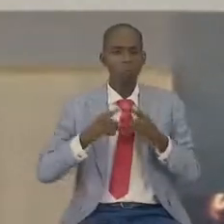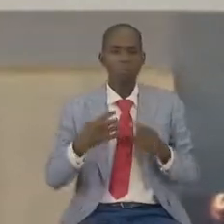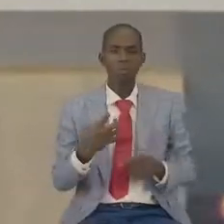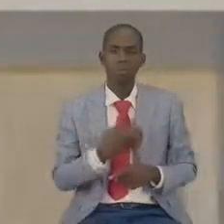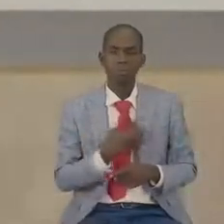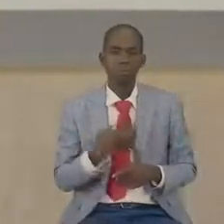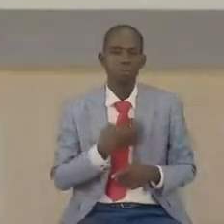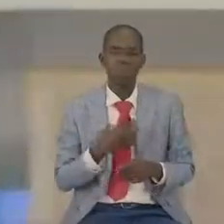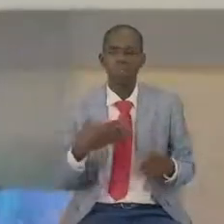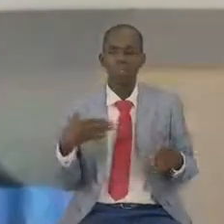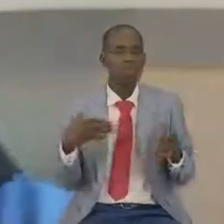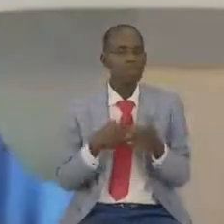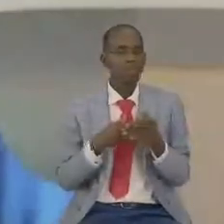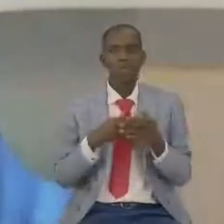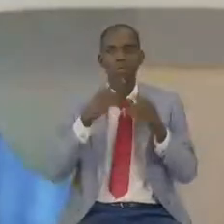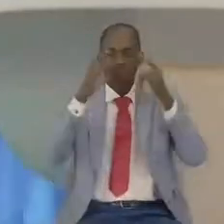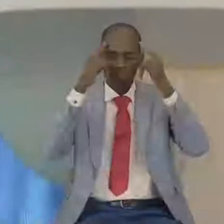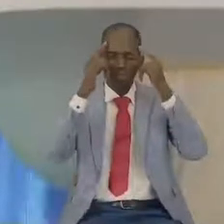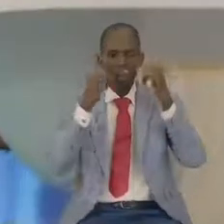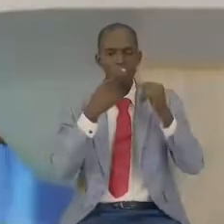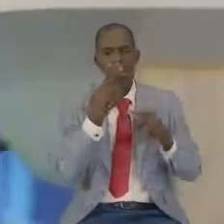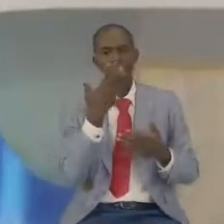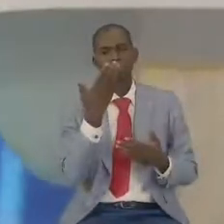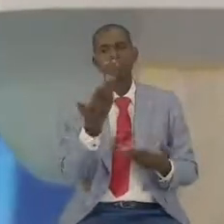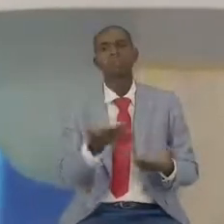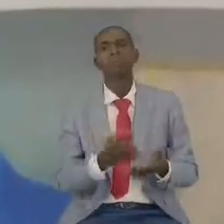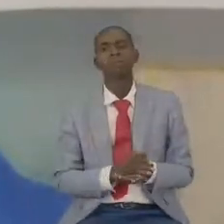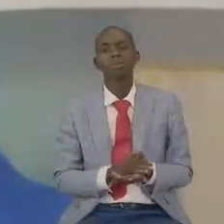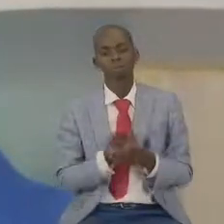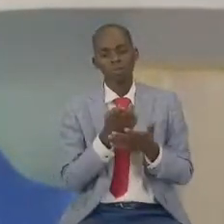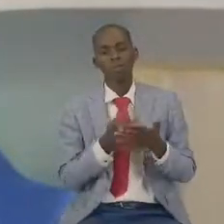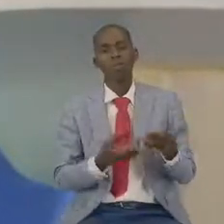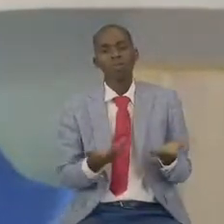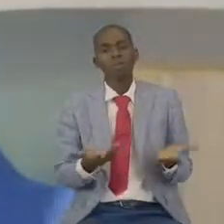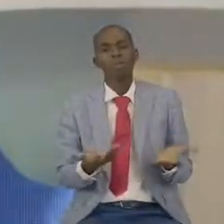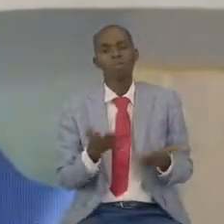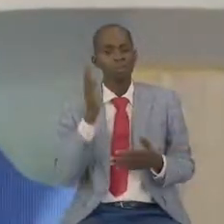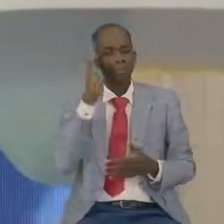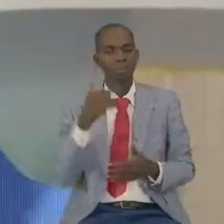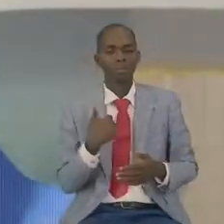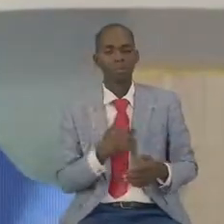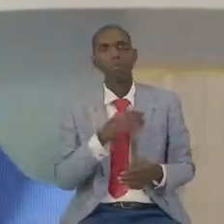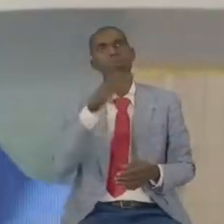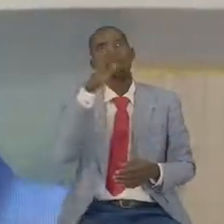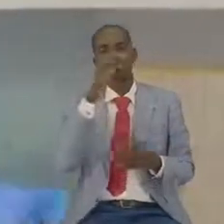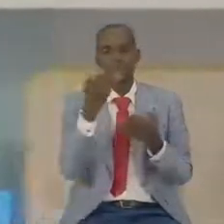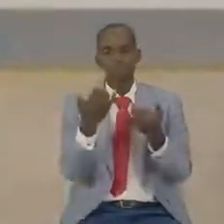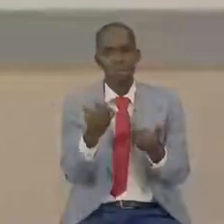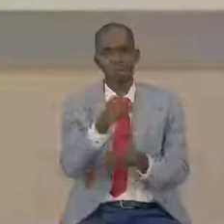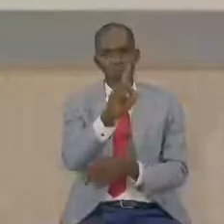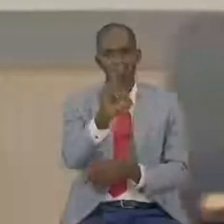en disant: que boirons-nous? Que boirons-nous? Vous